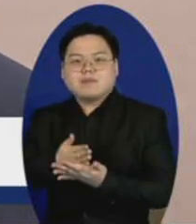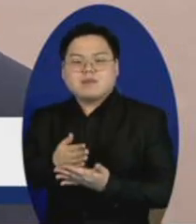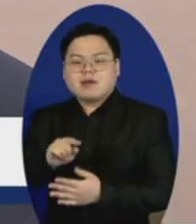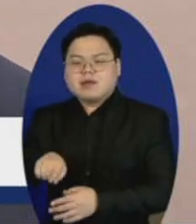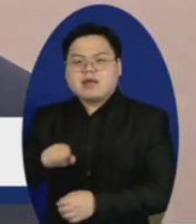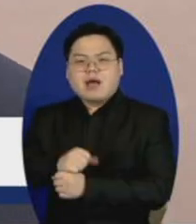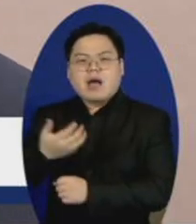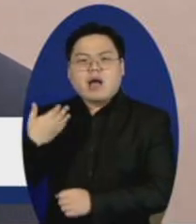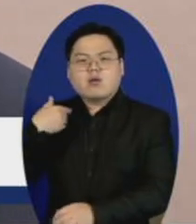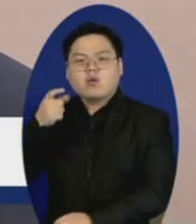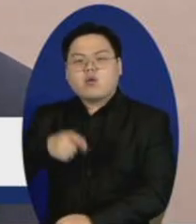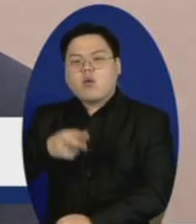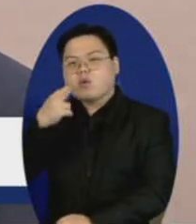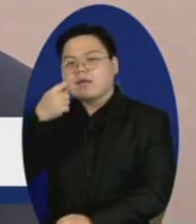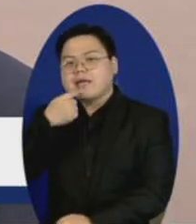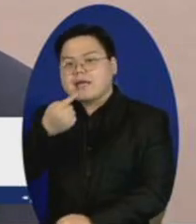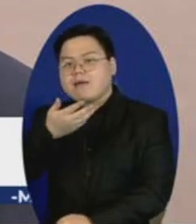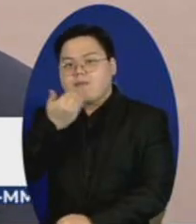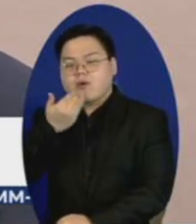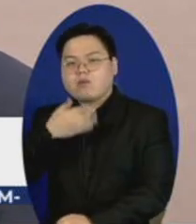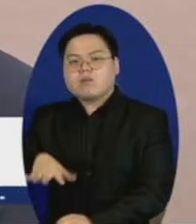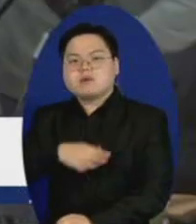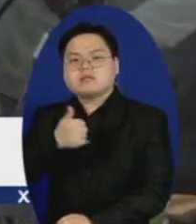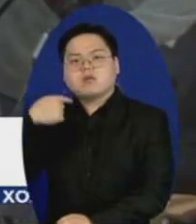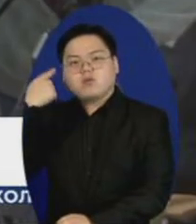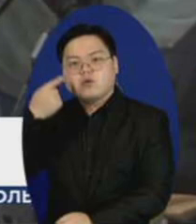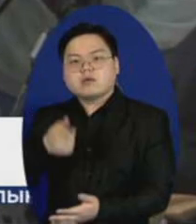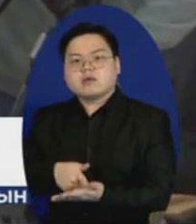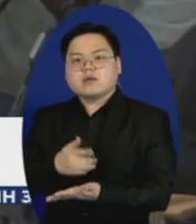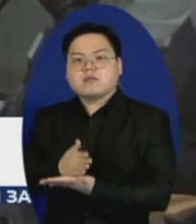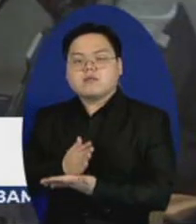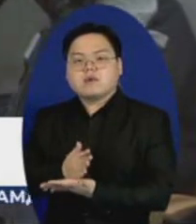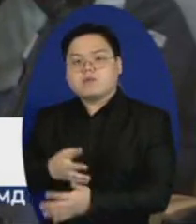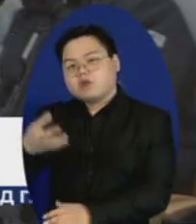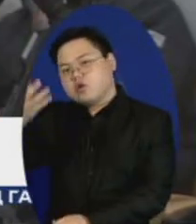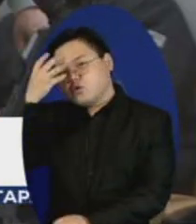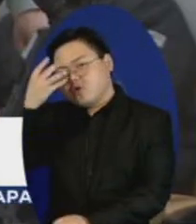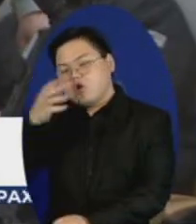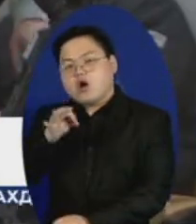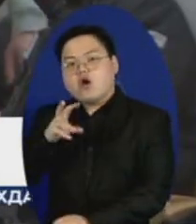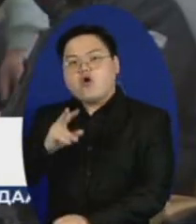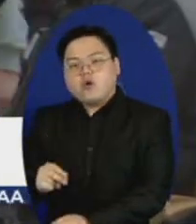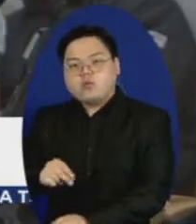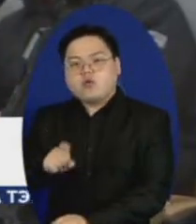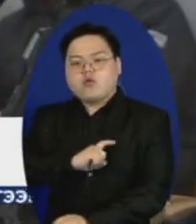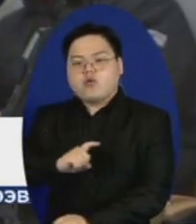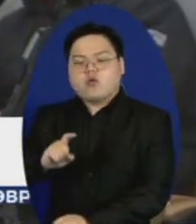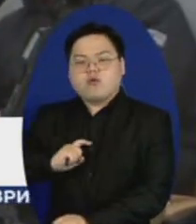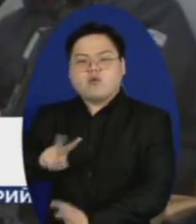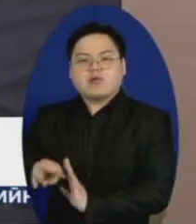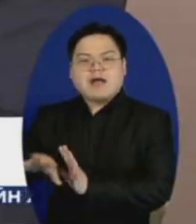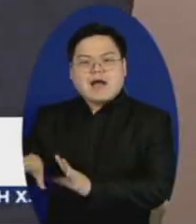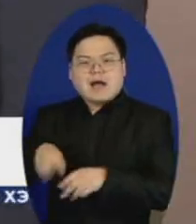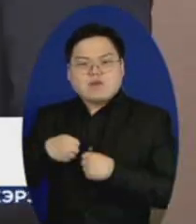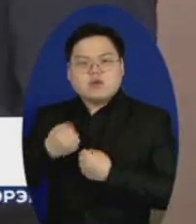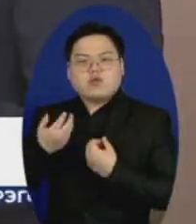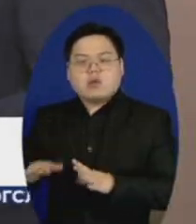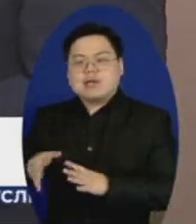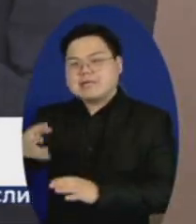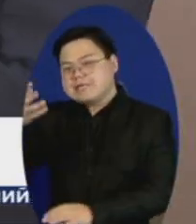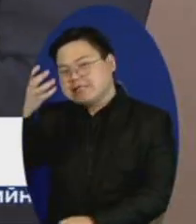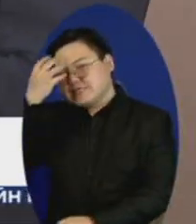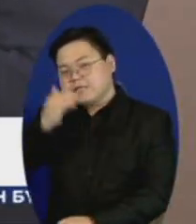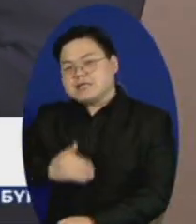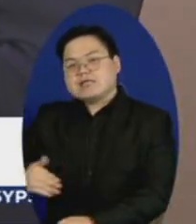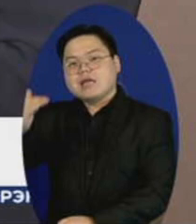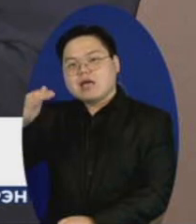хариуцлагатай хүн худлаа хэлэхгүй. Бид нар бодох ёстой. За төр ард түмний өмчийг хувьдаа завьсан маш том асуудлыг засгийн газрын тэргүүн гаргаж